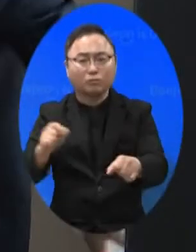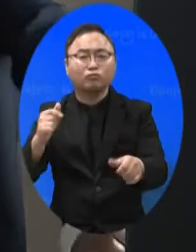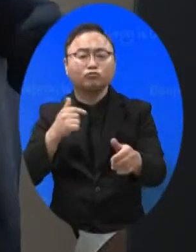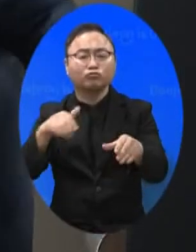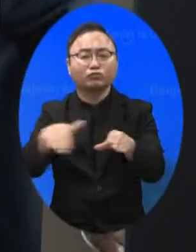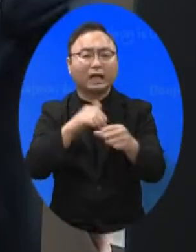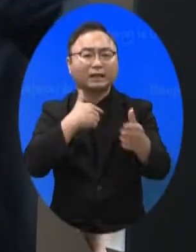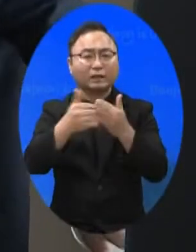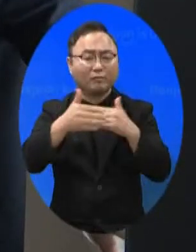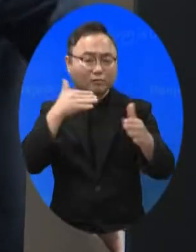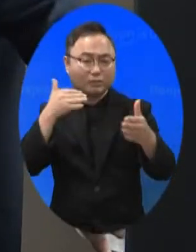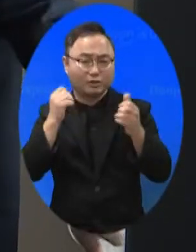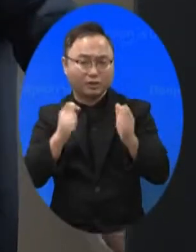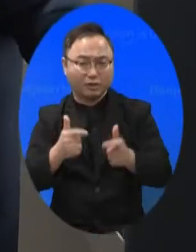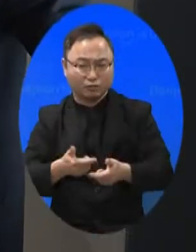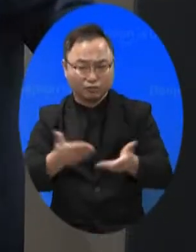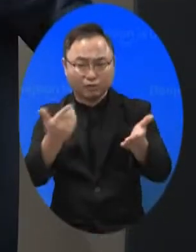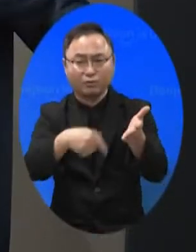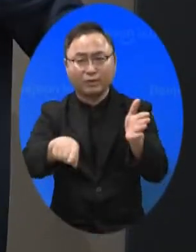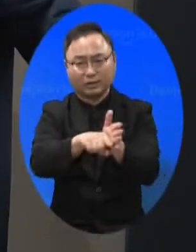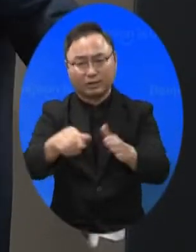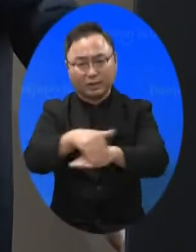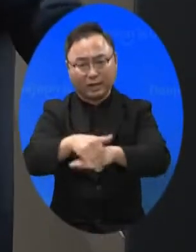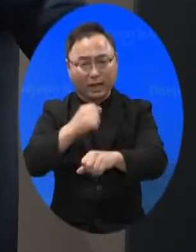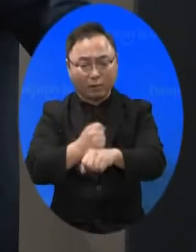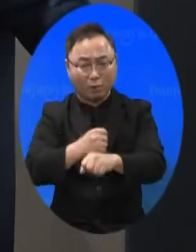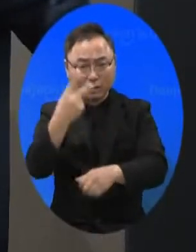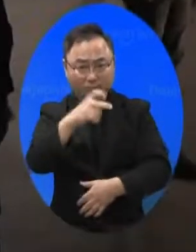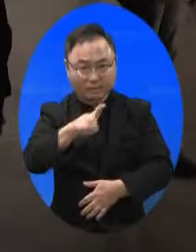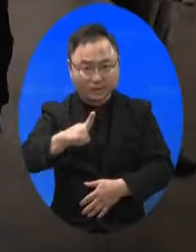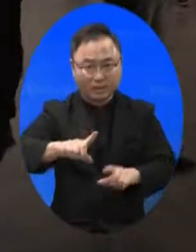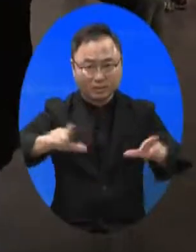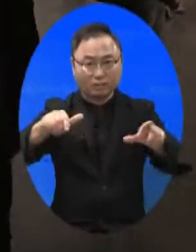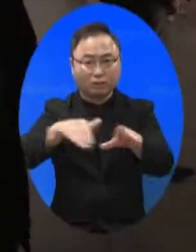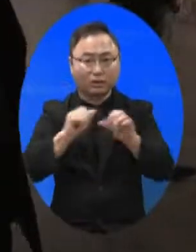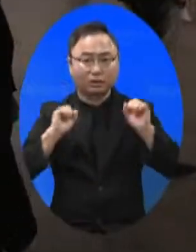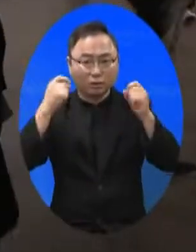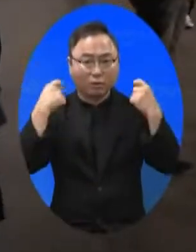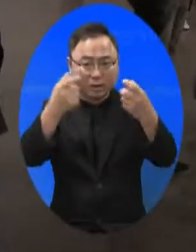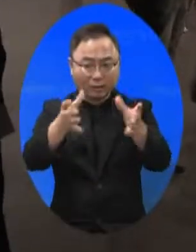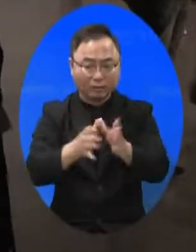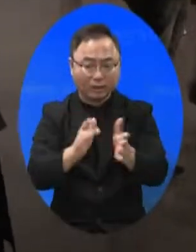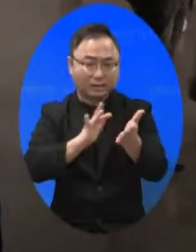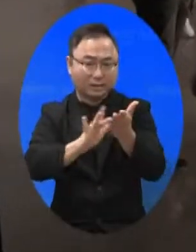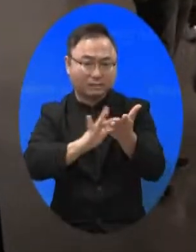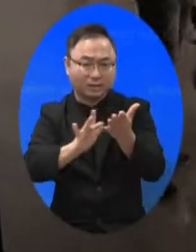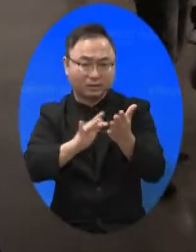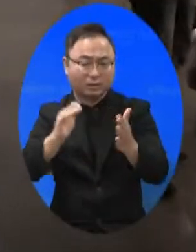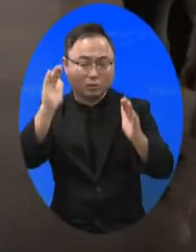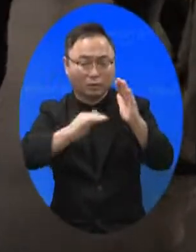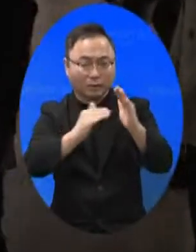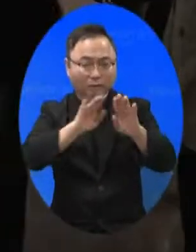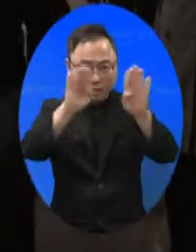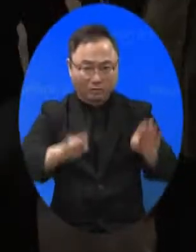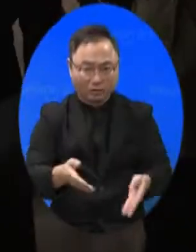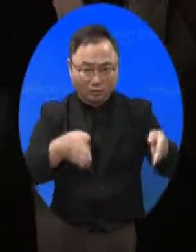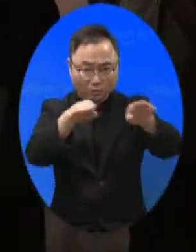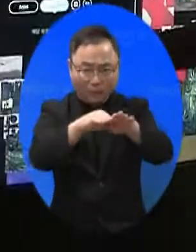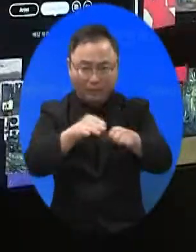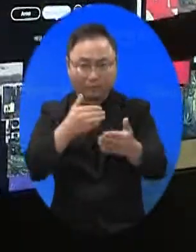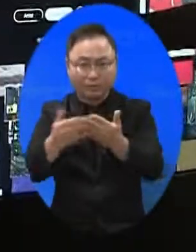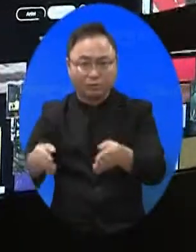색다른 문화체험 기회를 제공하기 위해 기획됐으며, 2021년 문화체육관광부 스마트